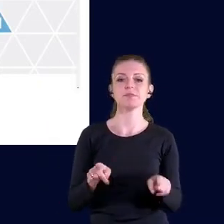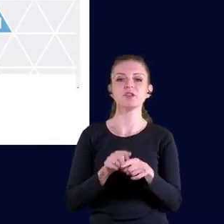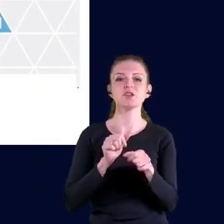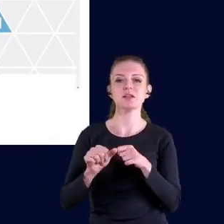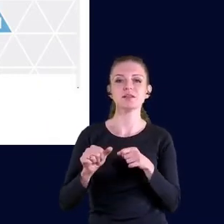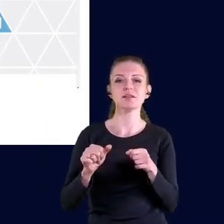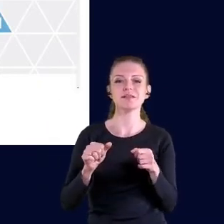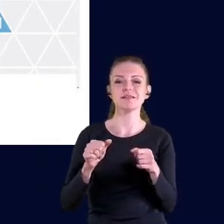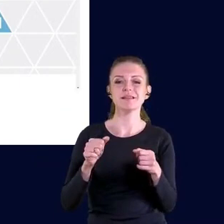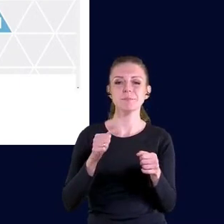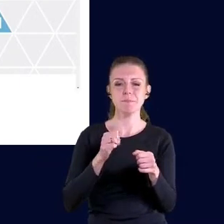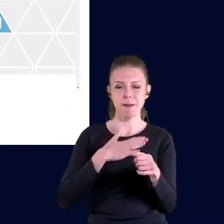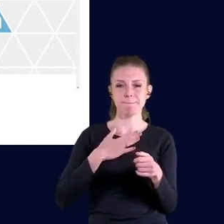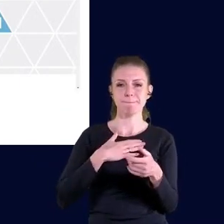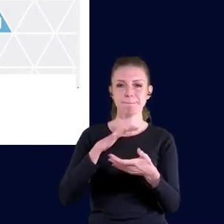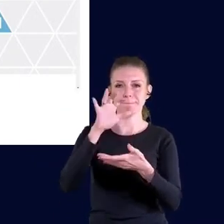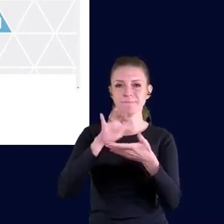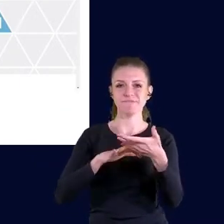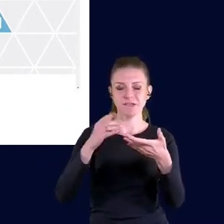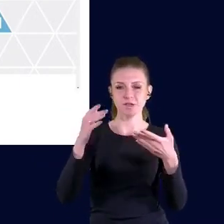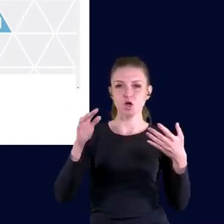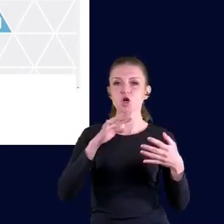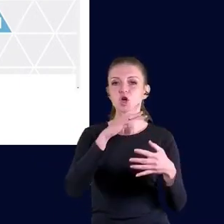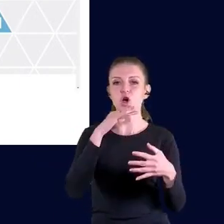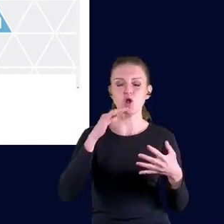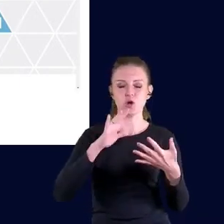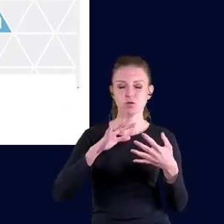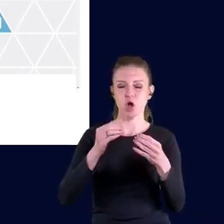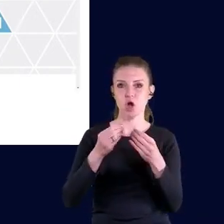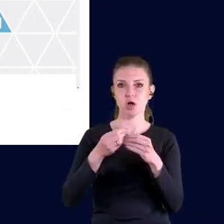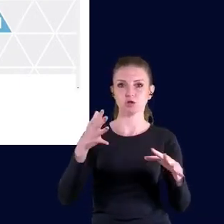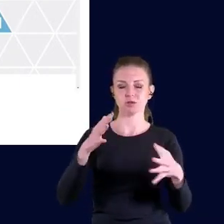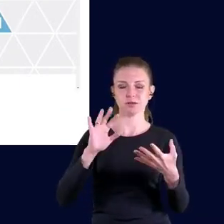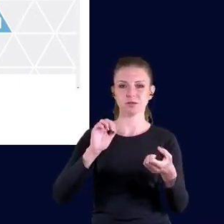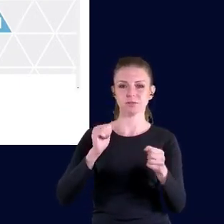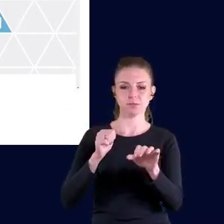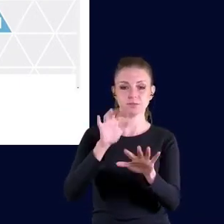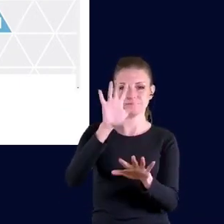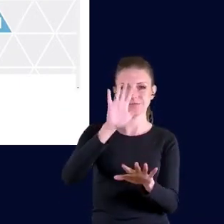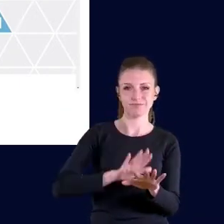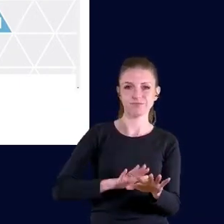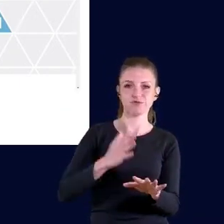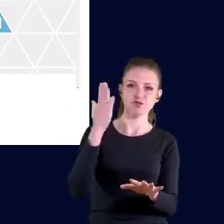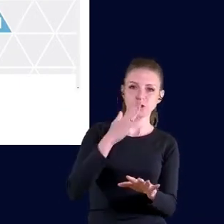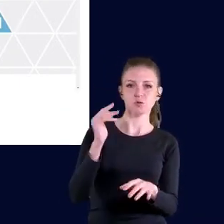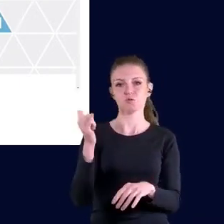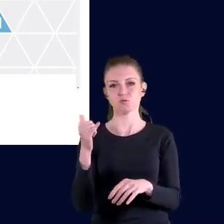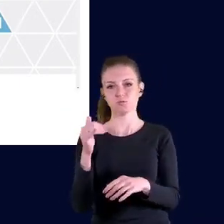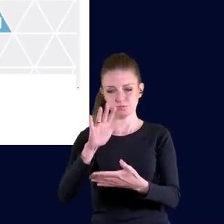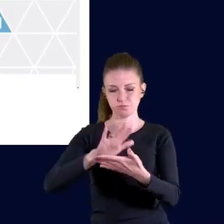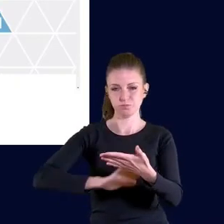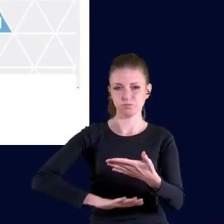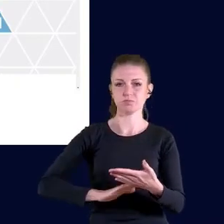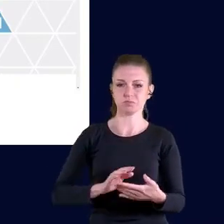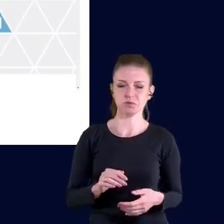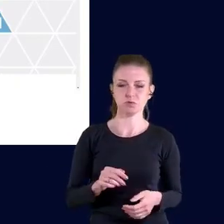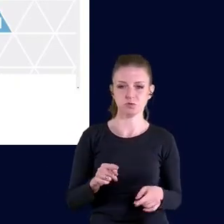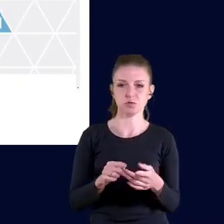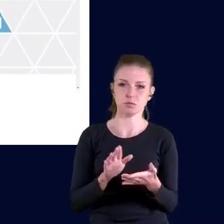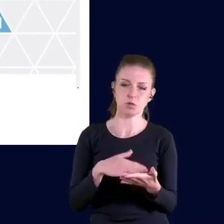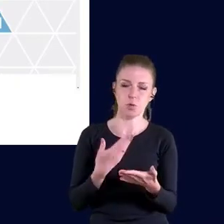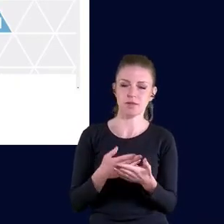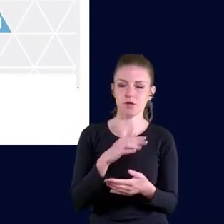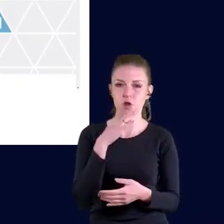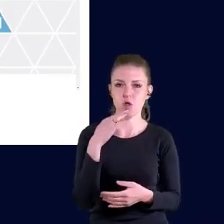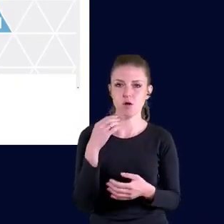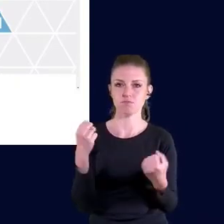no i wiele innych tutaj takie najbardziej takim istotne Pozwoliłam sobie wspomnieć